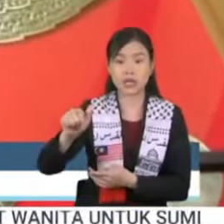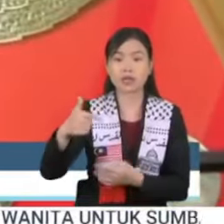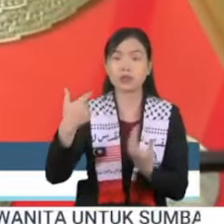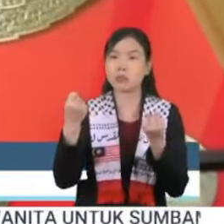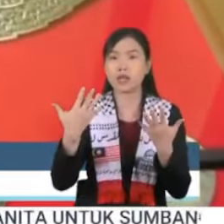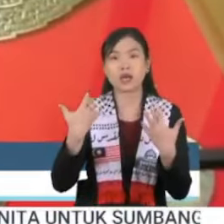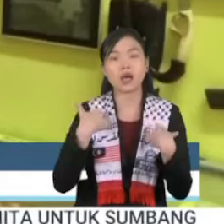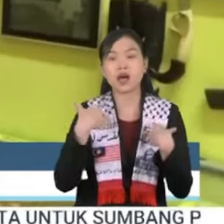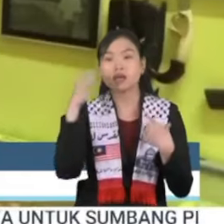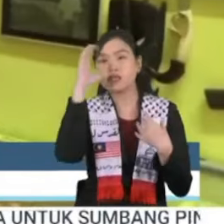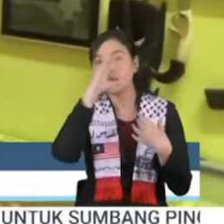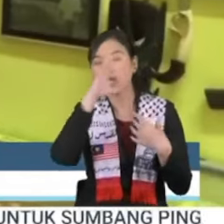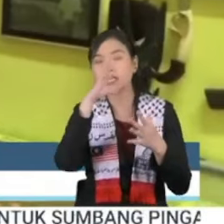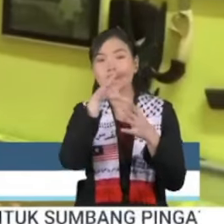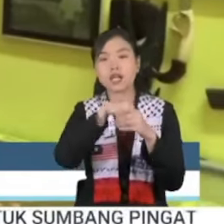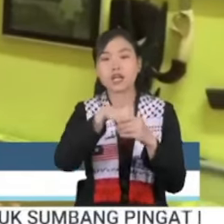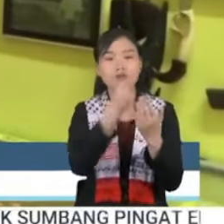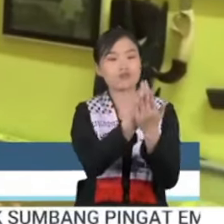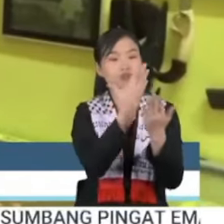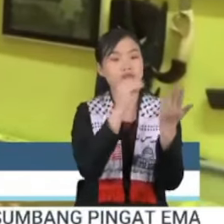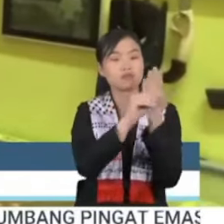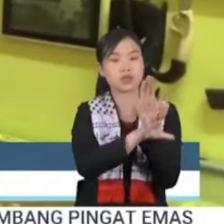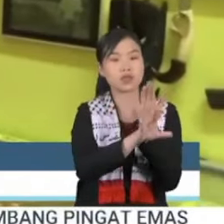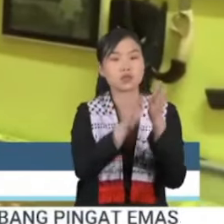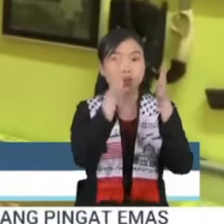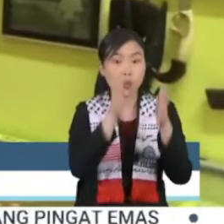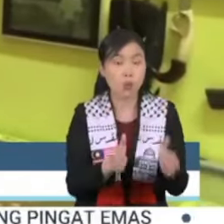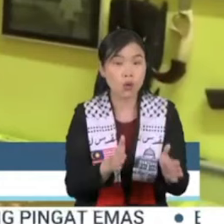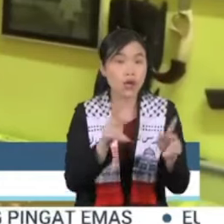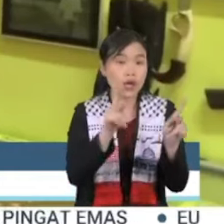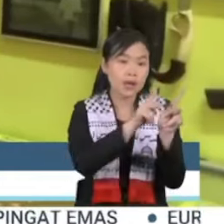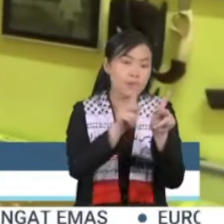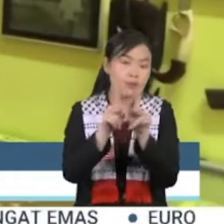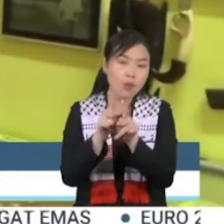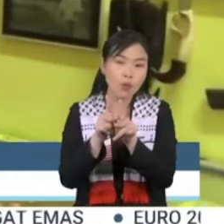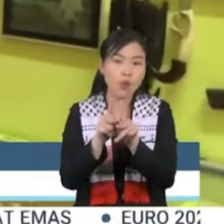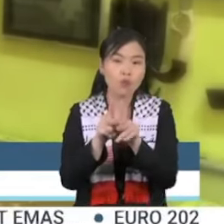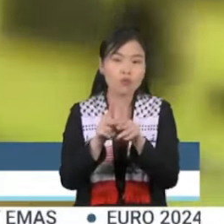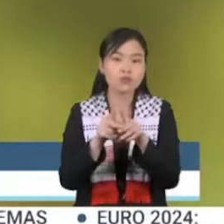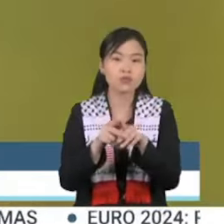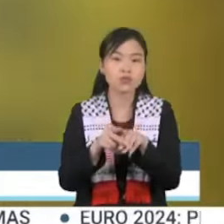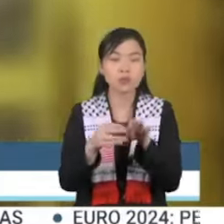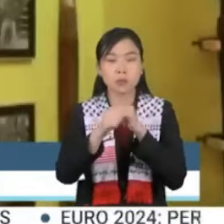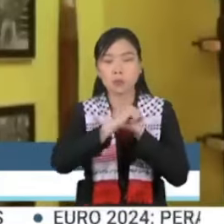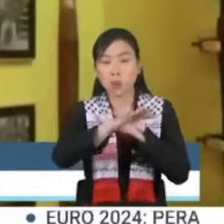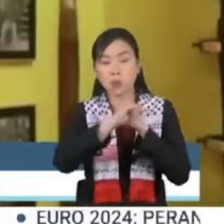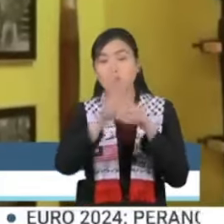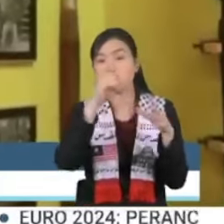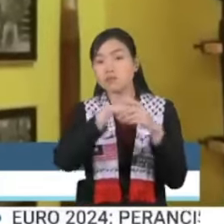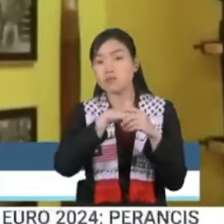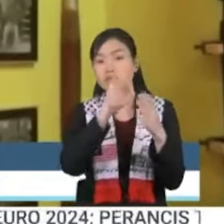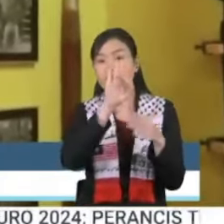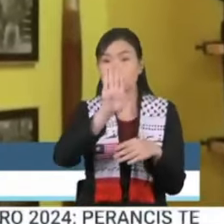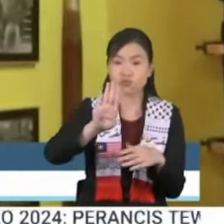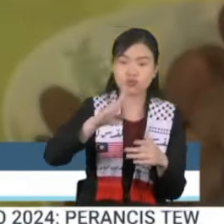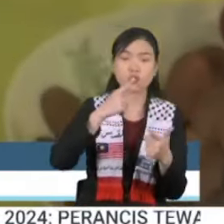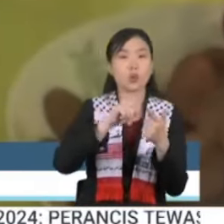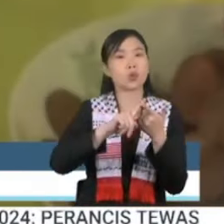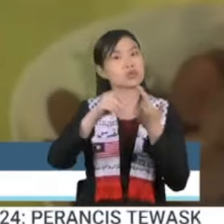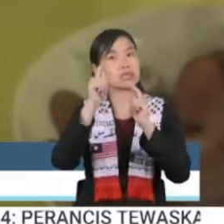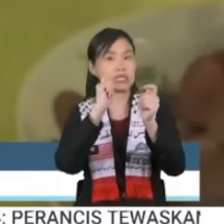di media sosial. Dengan orang-orang kampung, saya selalu iklan di Facebook, TikTok. Buat masa